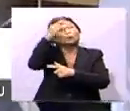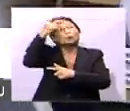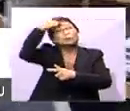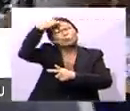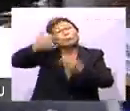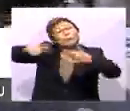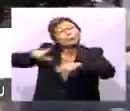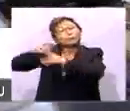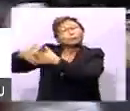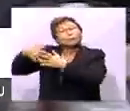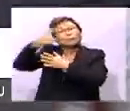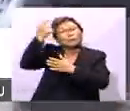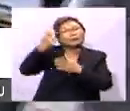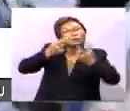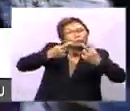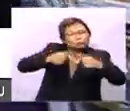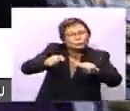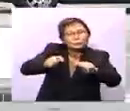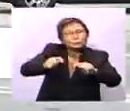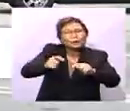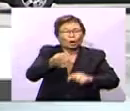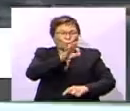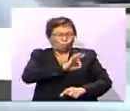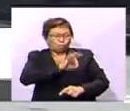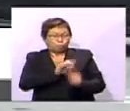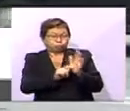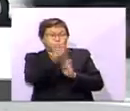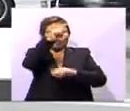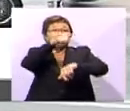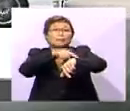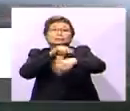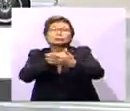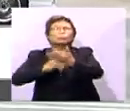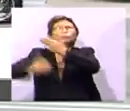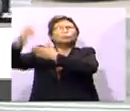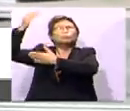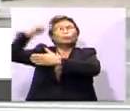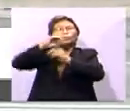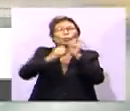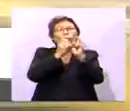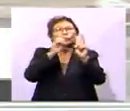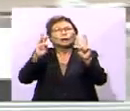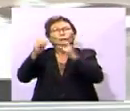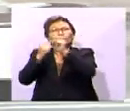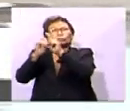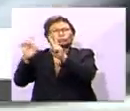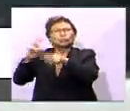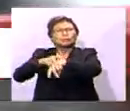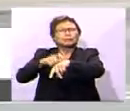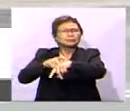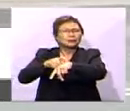kerana para pelabur cuba mencari kadar pulangan yang lebih tinggi. Pada masa itu kadar faedah mereka iaitu